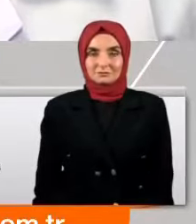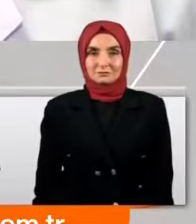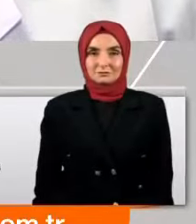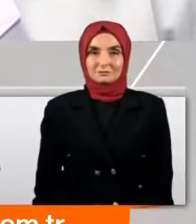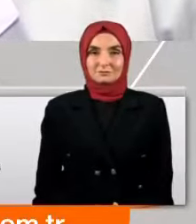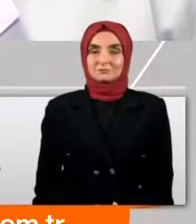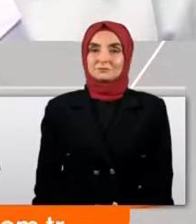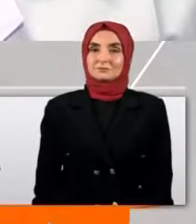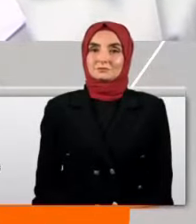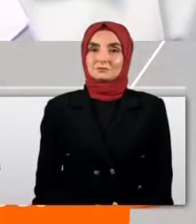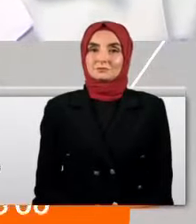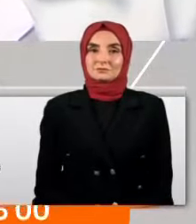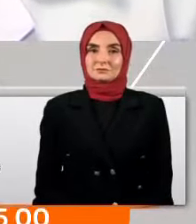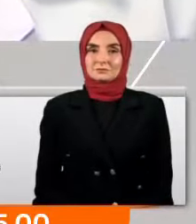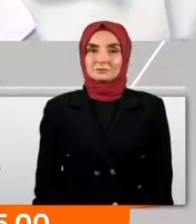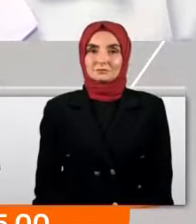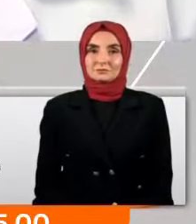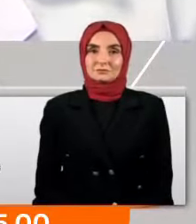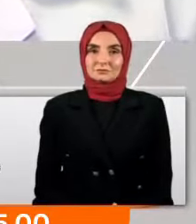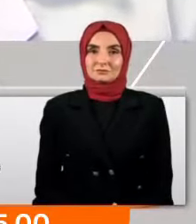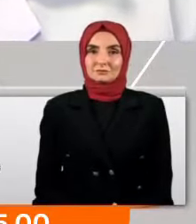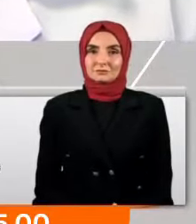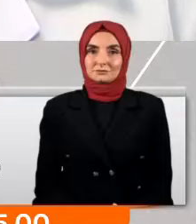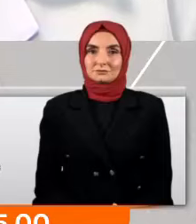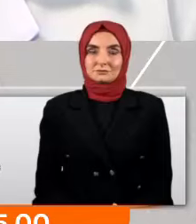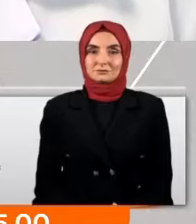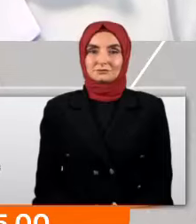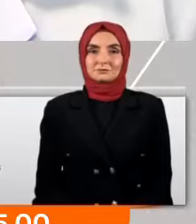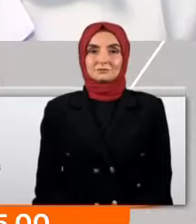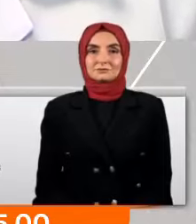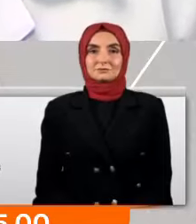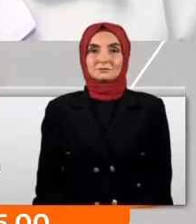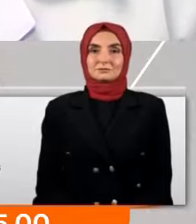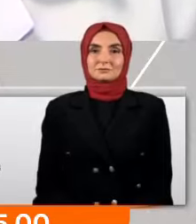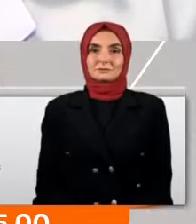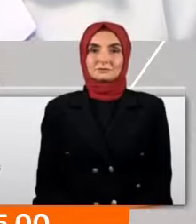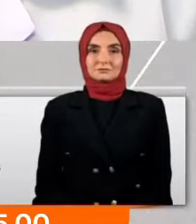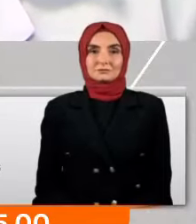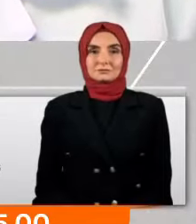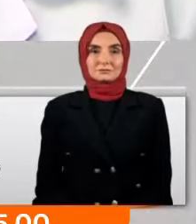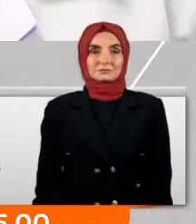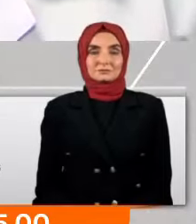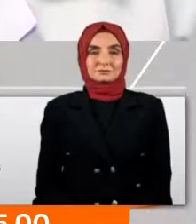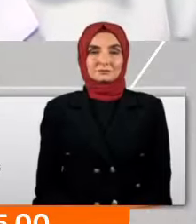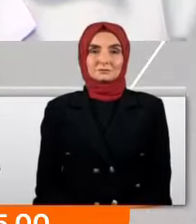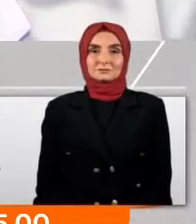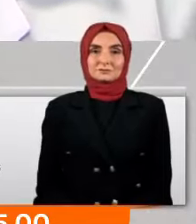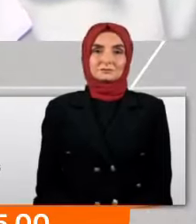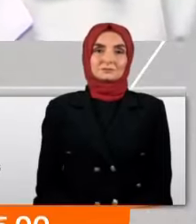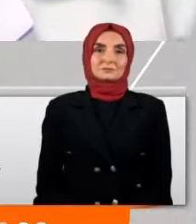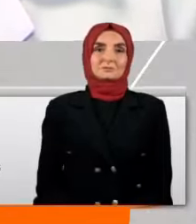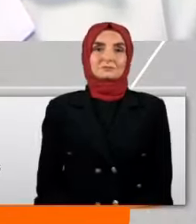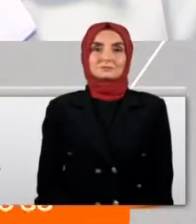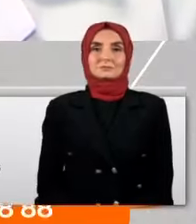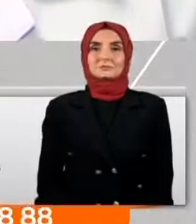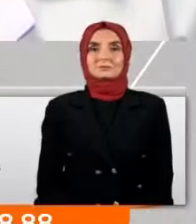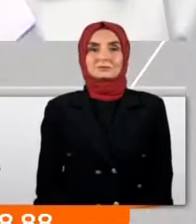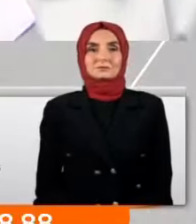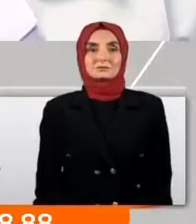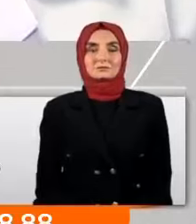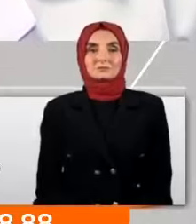yok. Yani bazen tüketici olarak şunu diyebiliyoruz, işte tadından anlıyoruz, boğazımızı yakıyor ya da kokusundan. Bunların